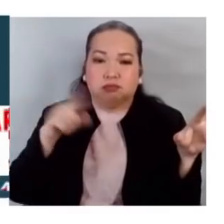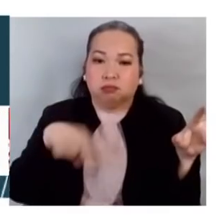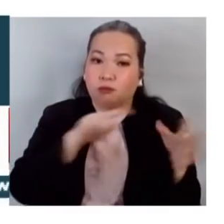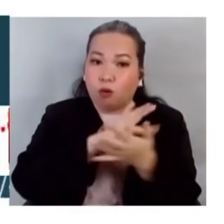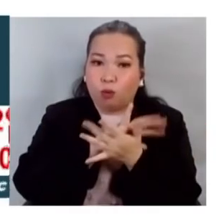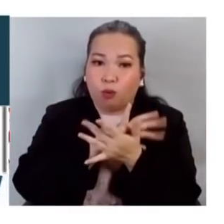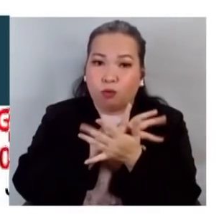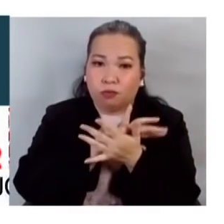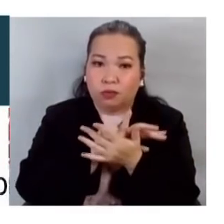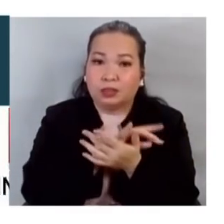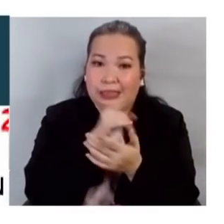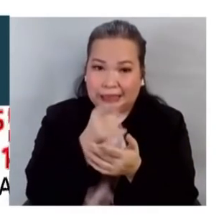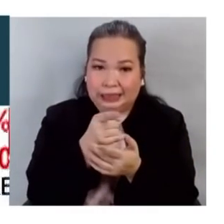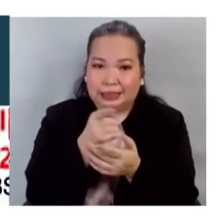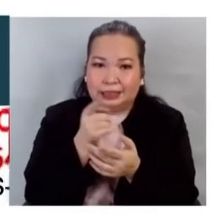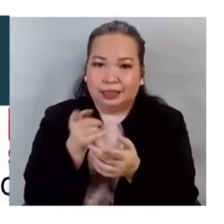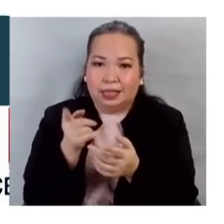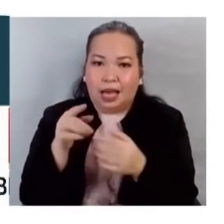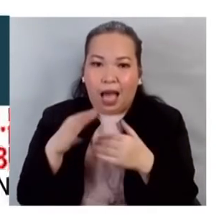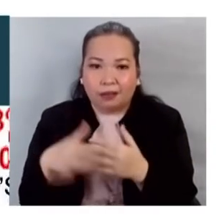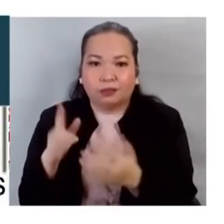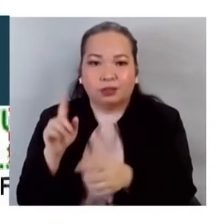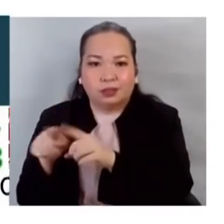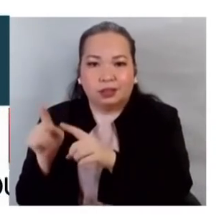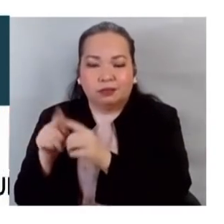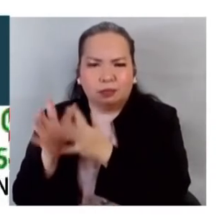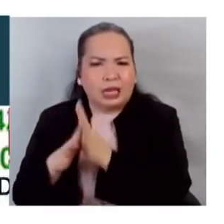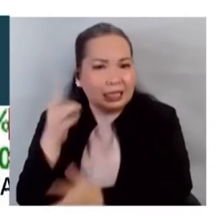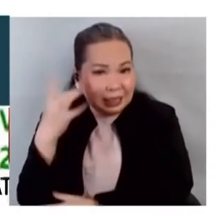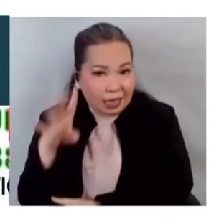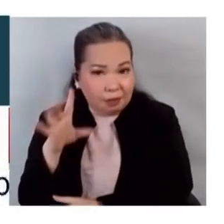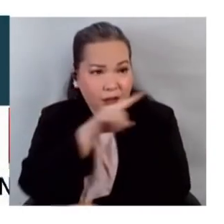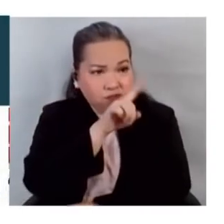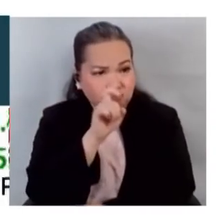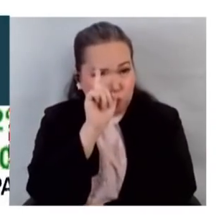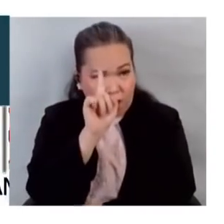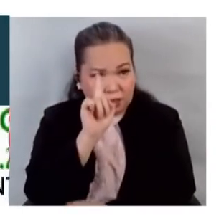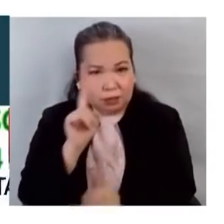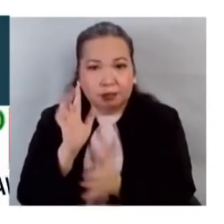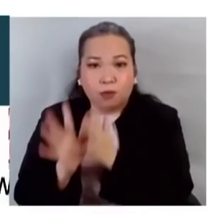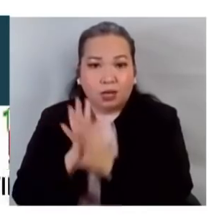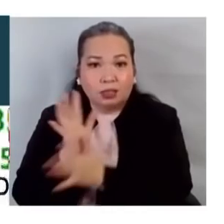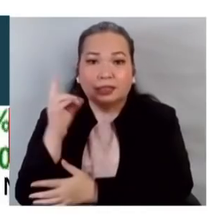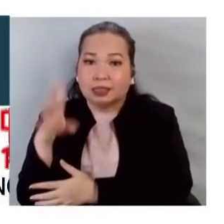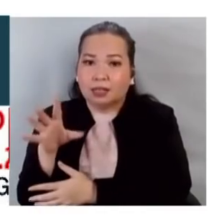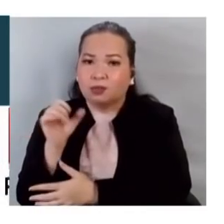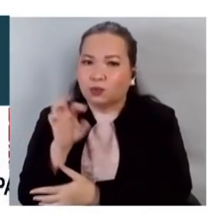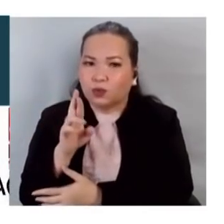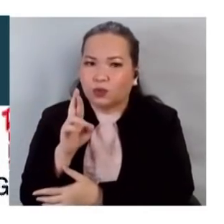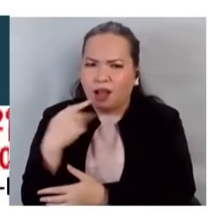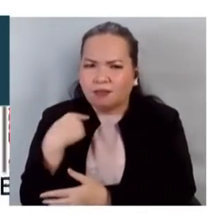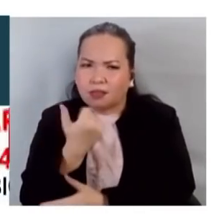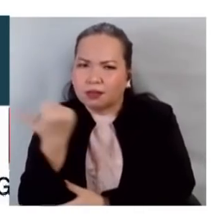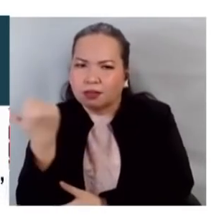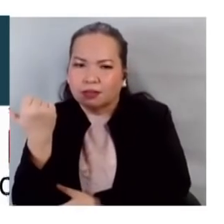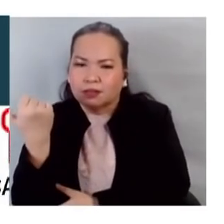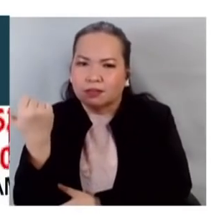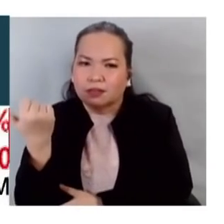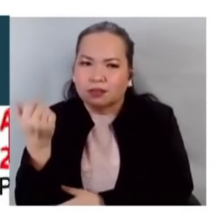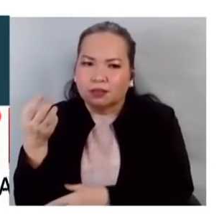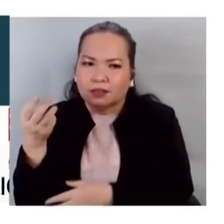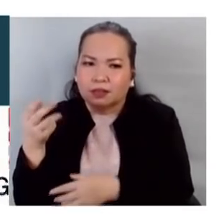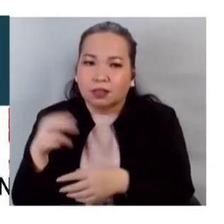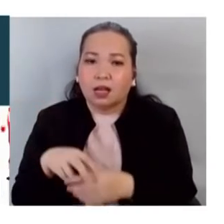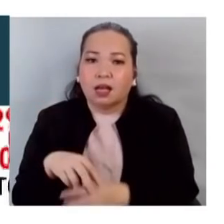ninyo pagkatapos nung mga party na ito. Isa lang bang party ang pinag-uusapan natin or marami pang sumunod?